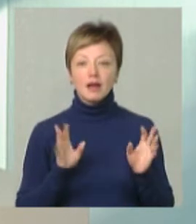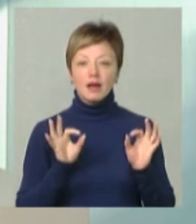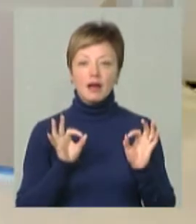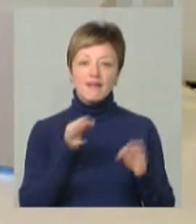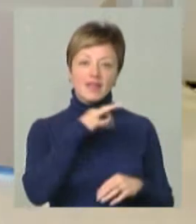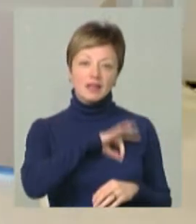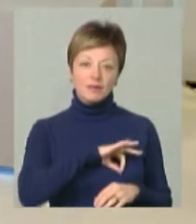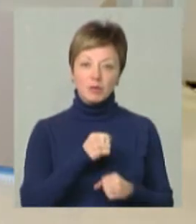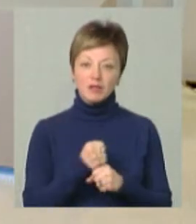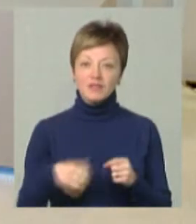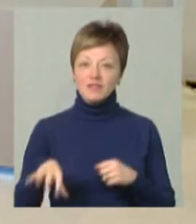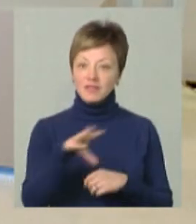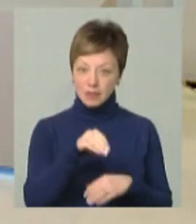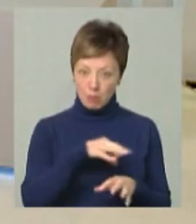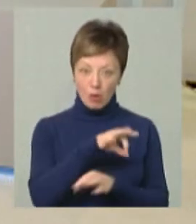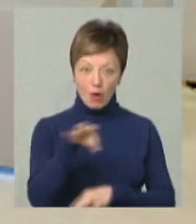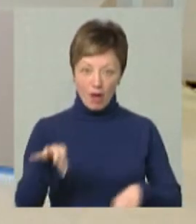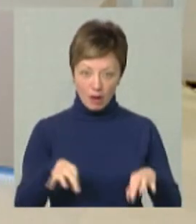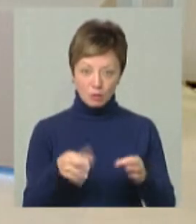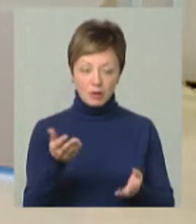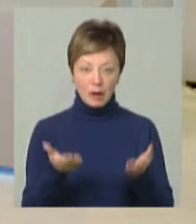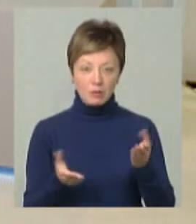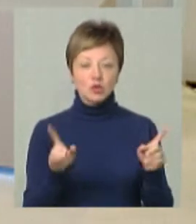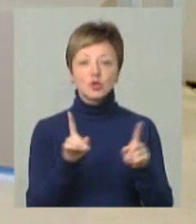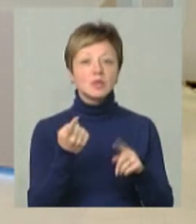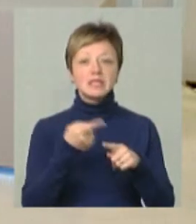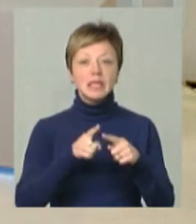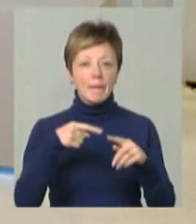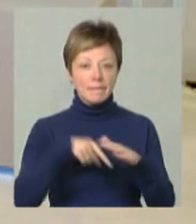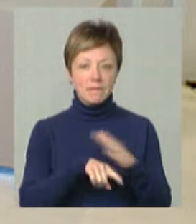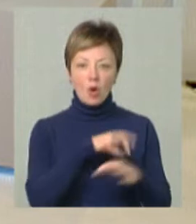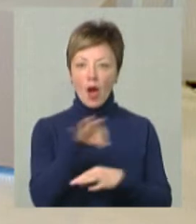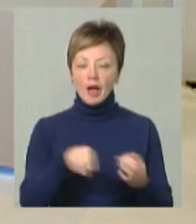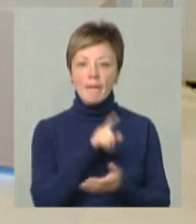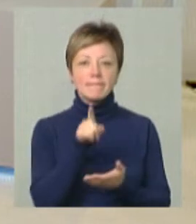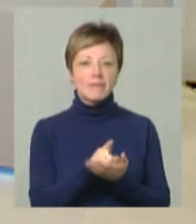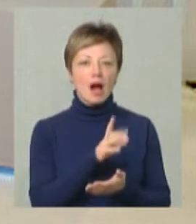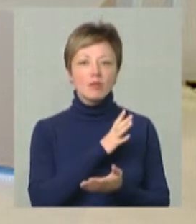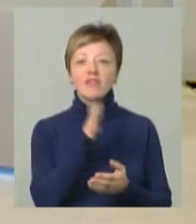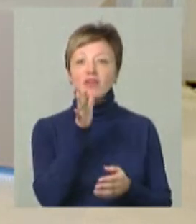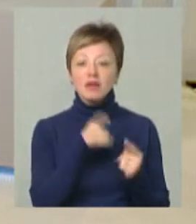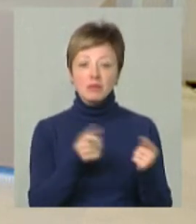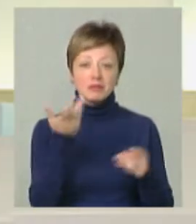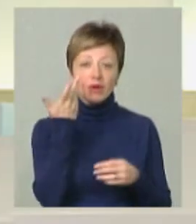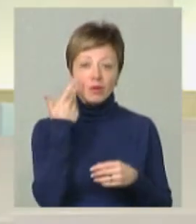працювали всі за якимось проєктом, напевно. Що за тим проєктом має бути і за який час?